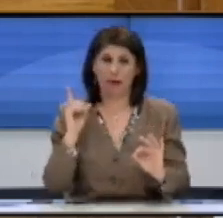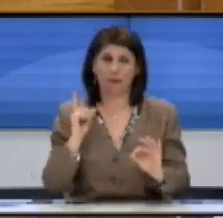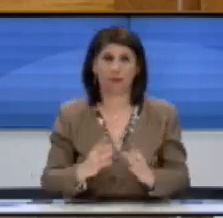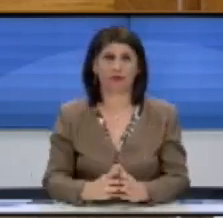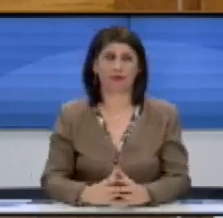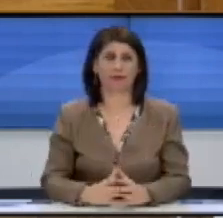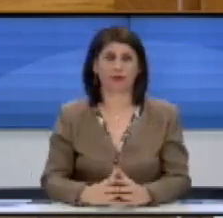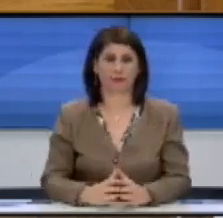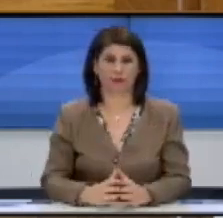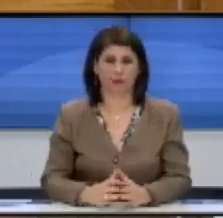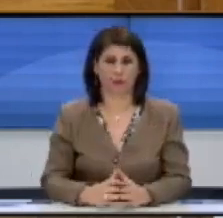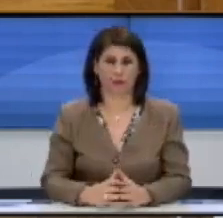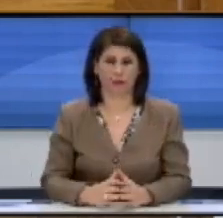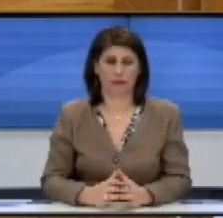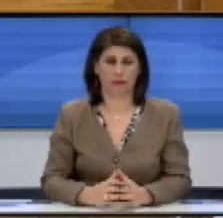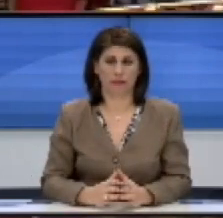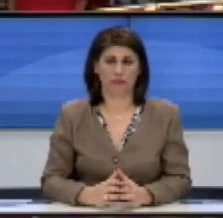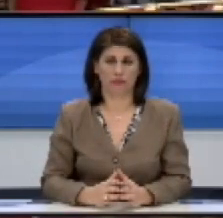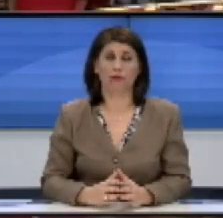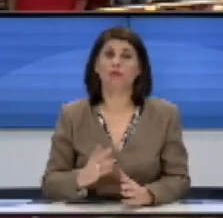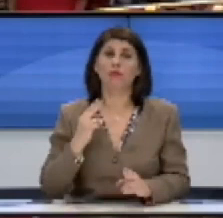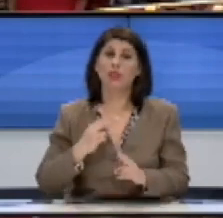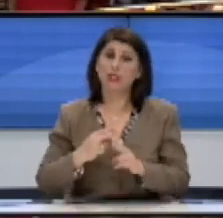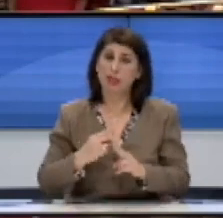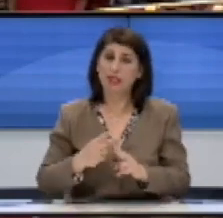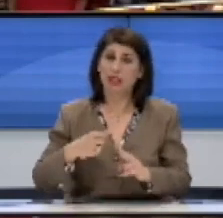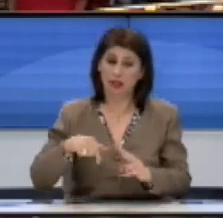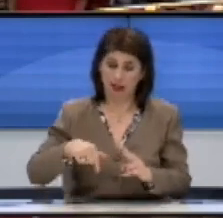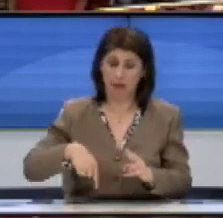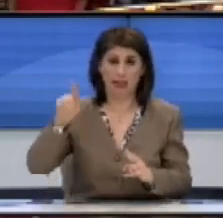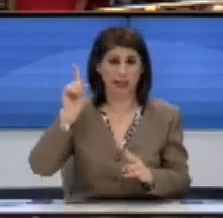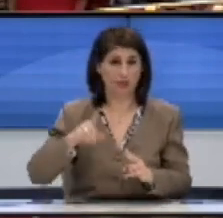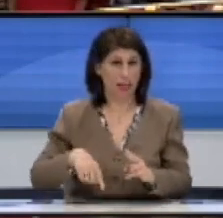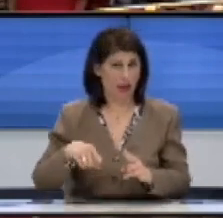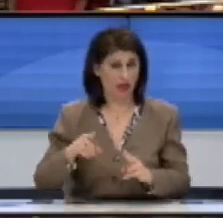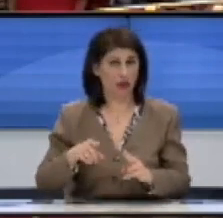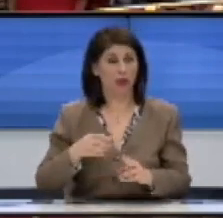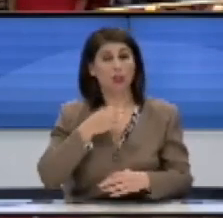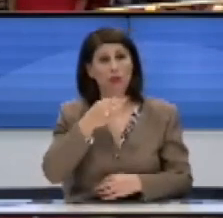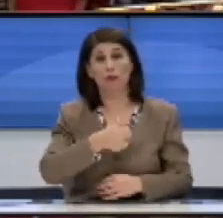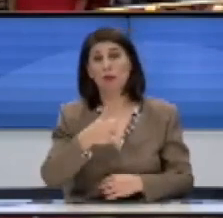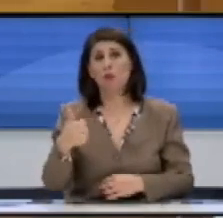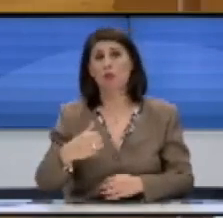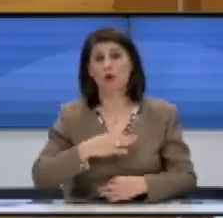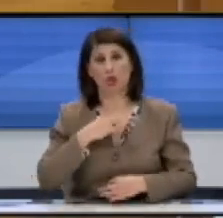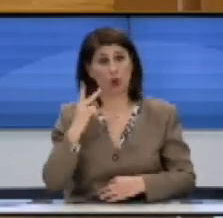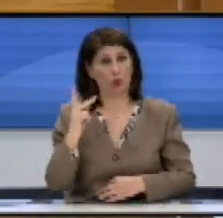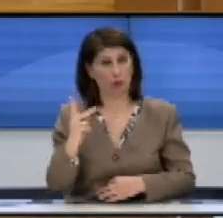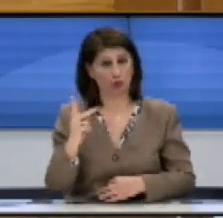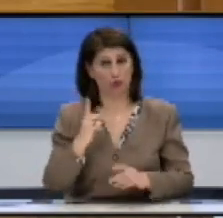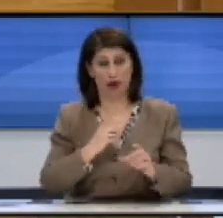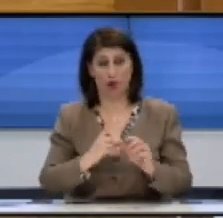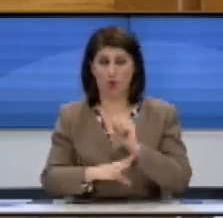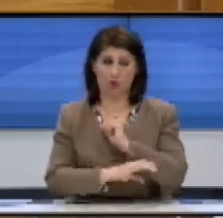εφαρμογής διατάξεων που αφορούν στις συνταγματικές αρμοδιότητες της ΑΔΕ, πολύ δε περισσότερο να απευθύνει